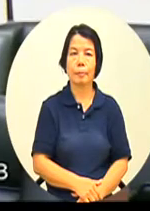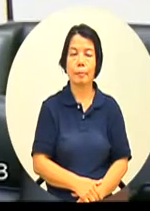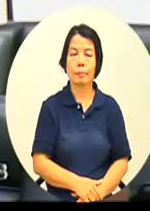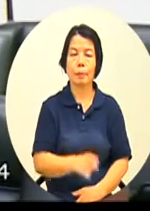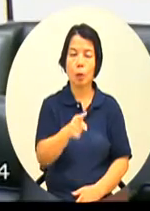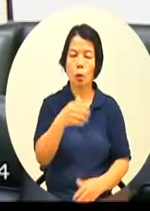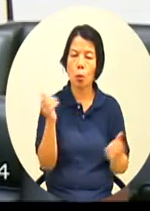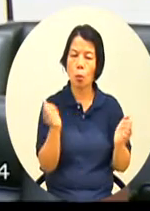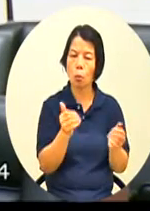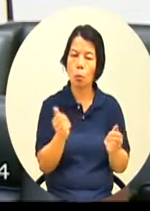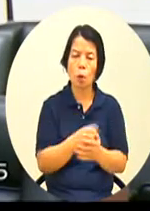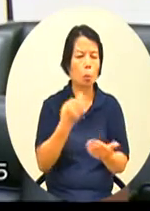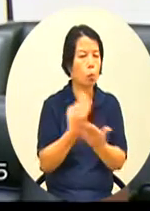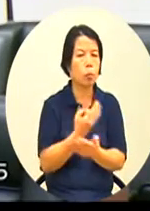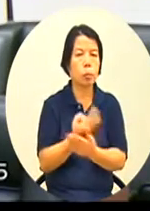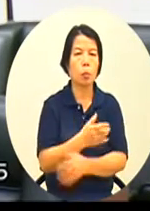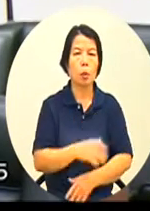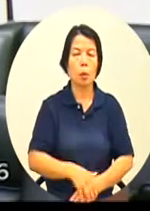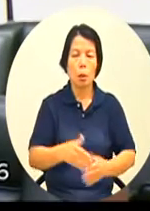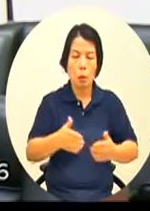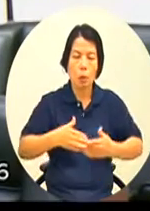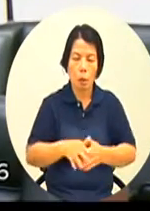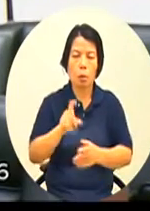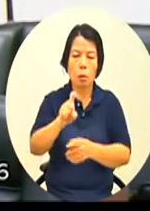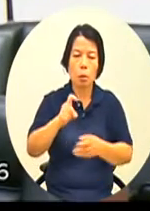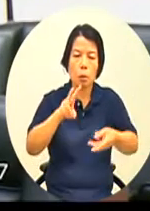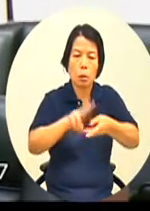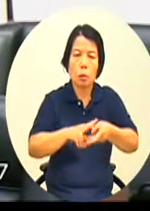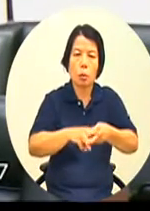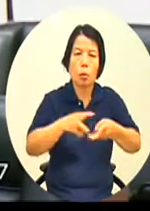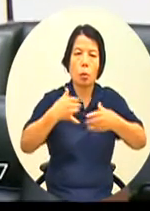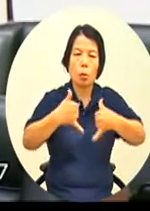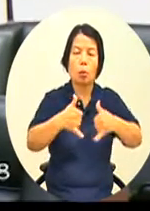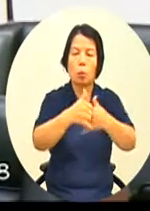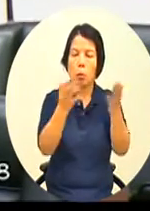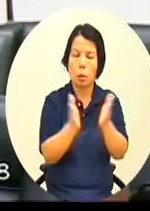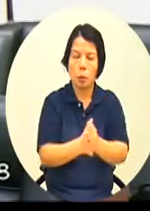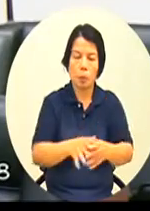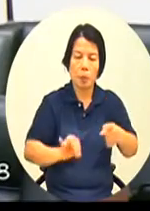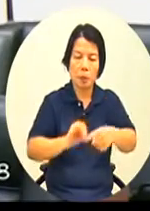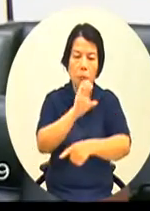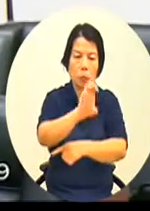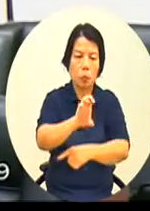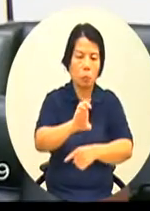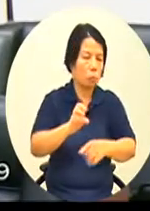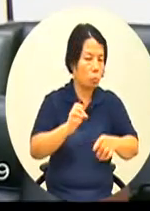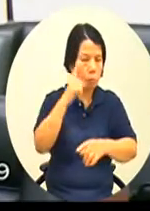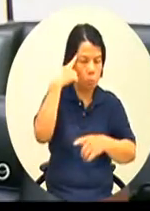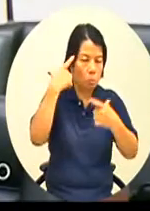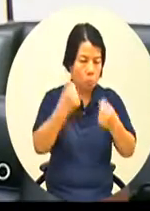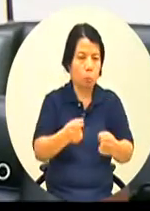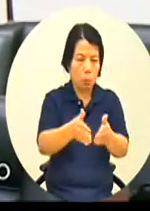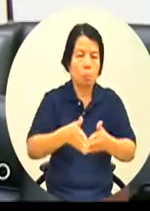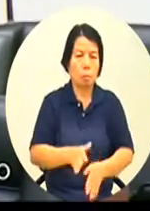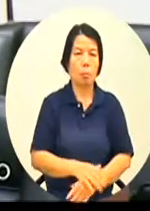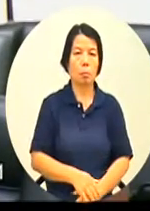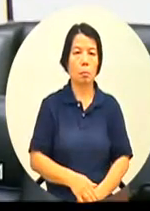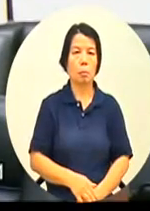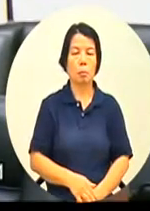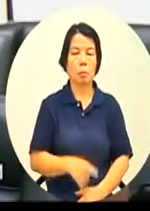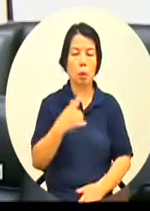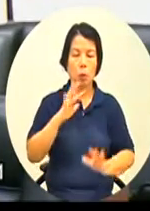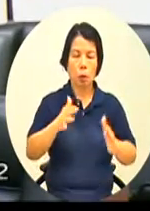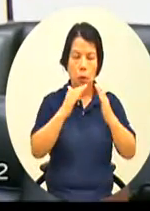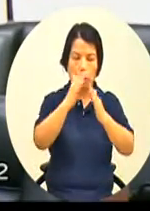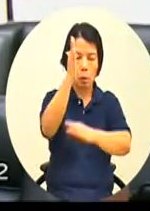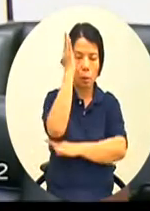问题无够无？这个问题讲要拍通石泉路，应该是高雄以上爱赞成的，对吧？所以其实市政府这个民调，我